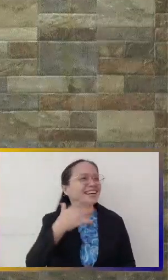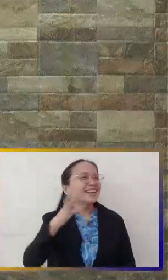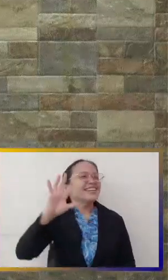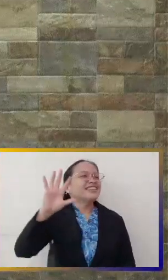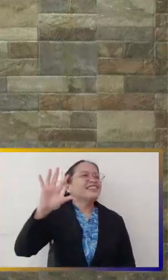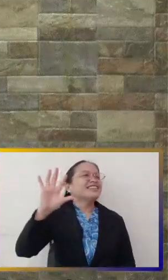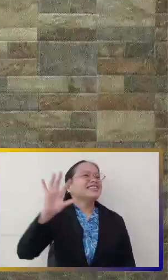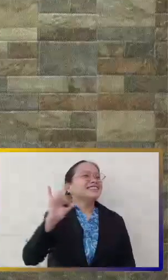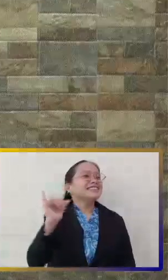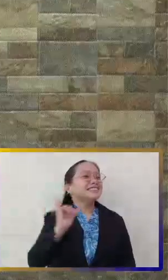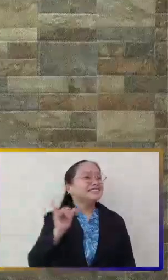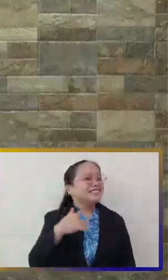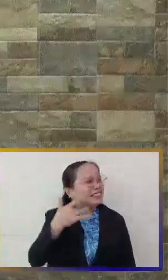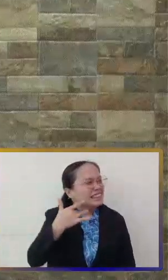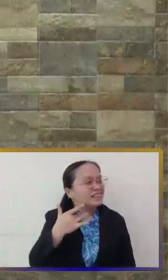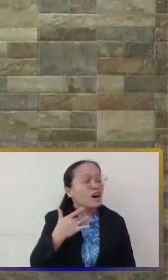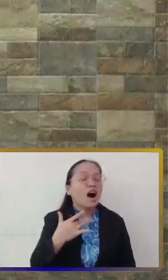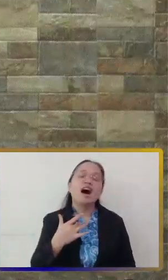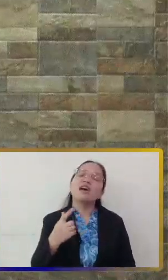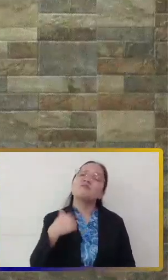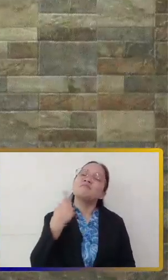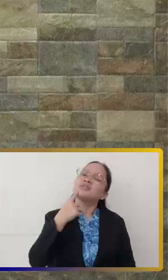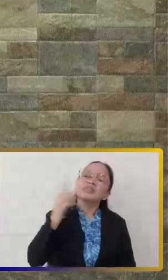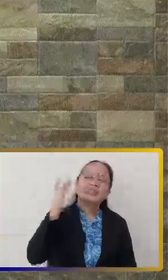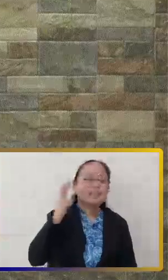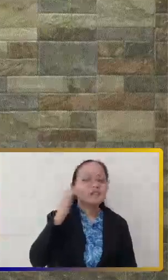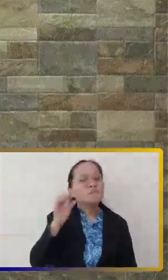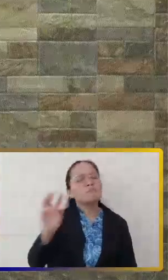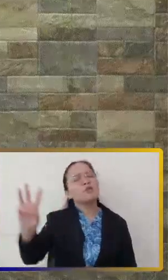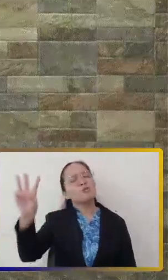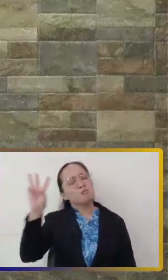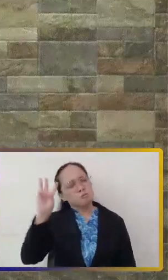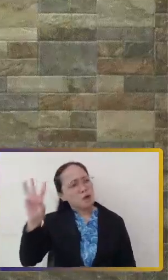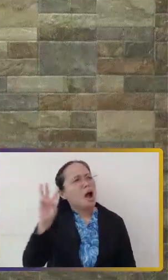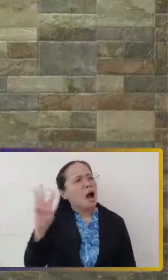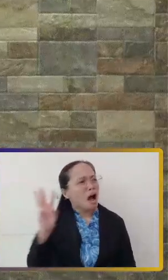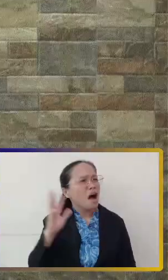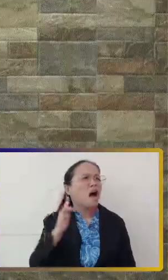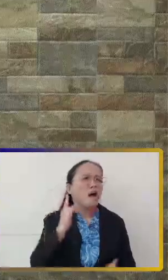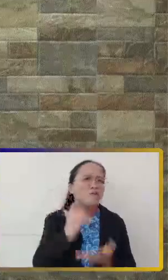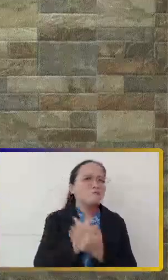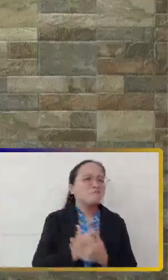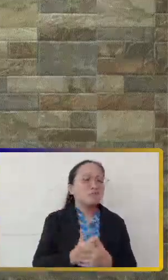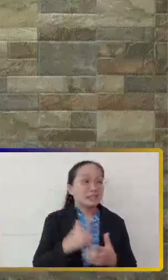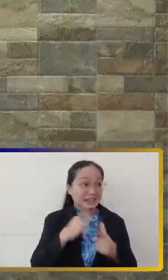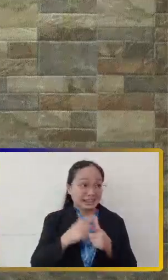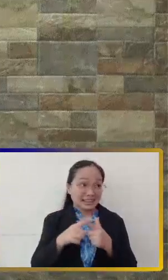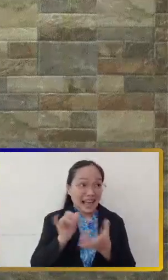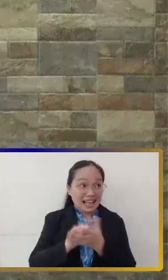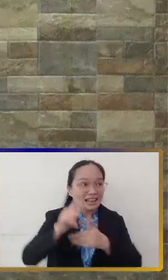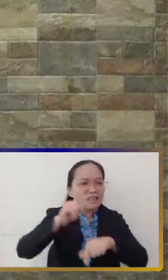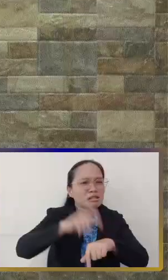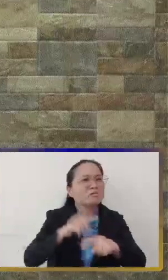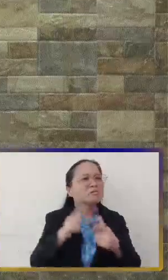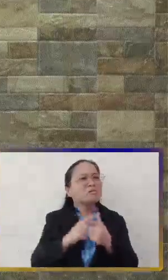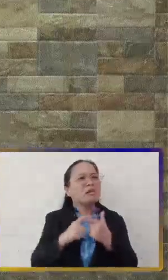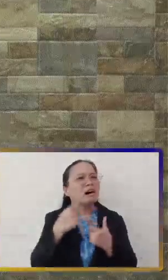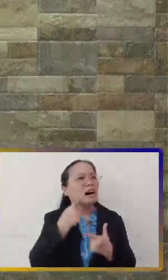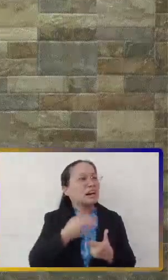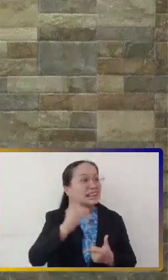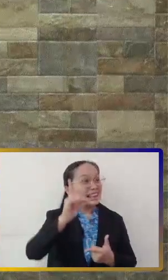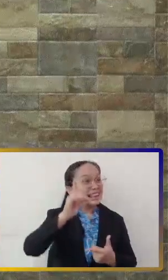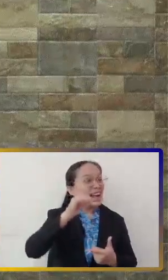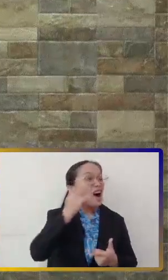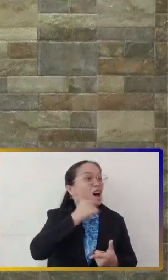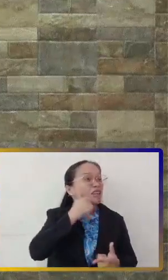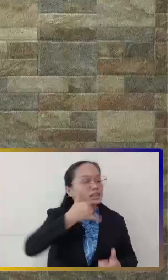so wow, sabi ko, amen. Sabi ko, ito sinasabi, by that time, naririnig Daniel, kasi layong kausap si Daniel.